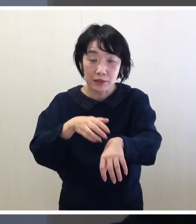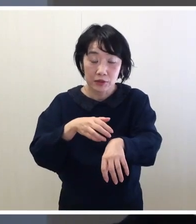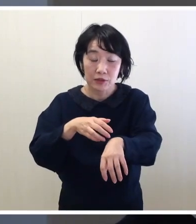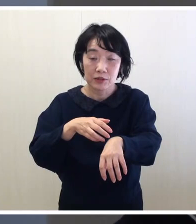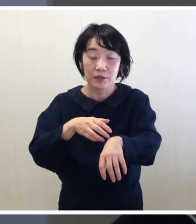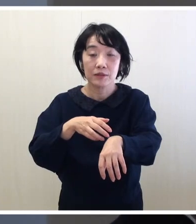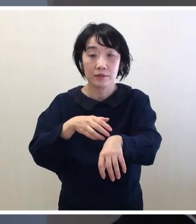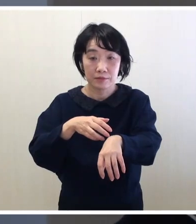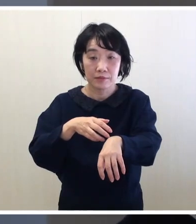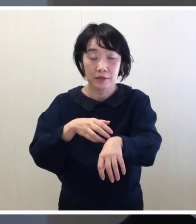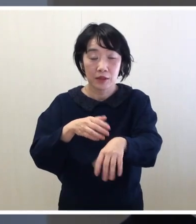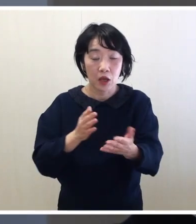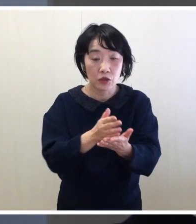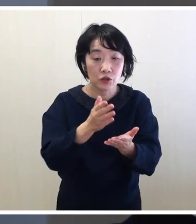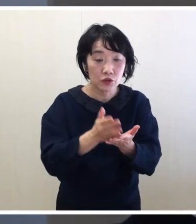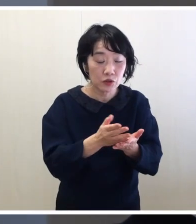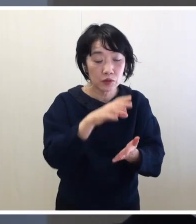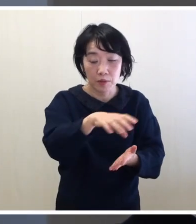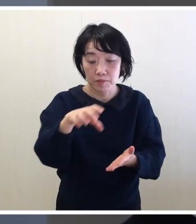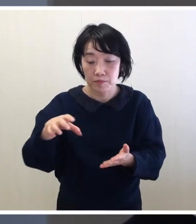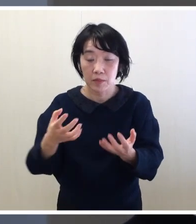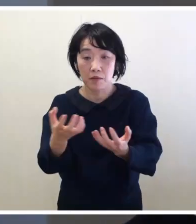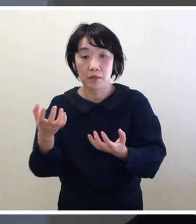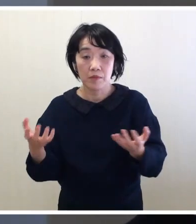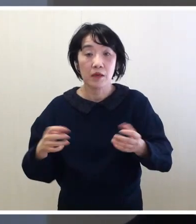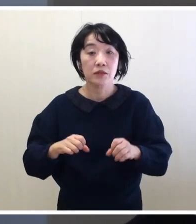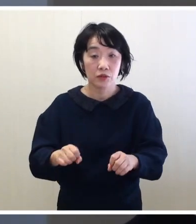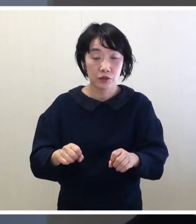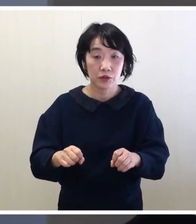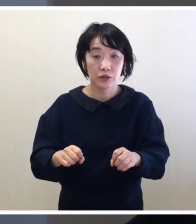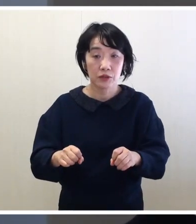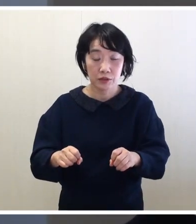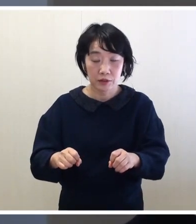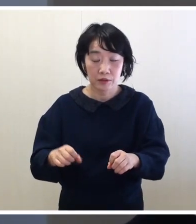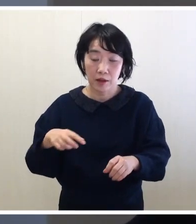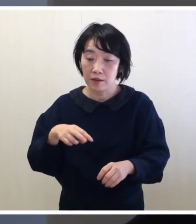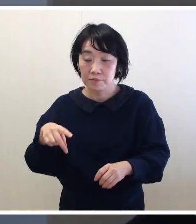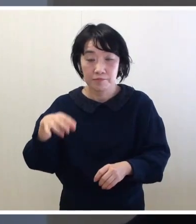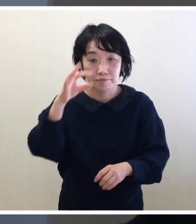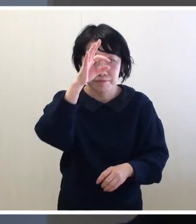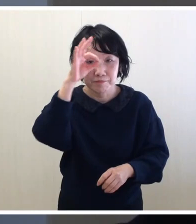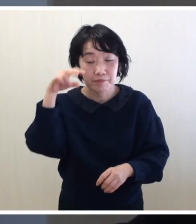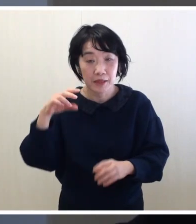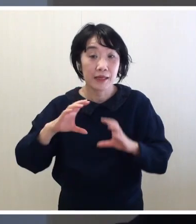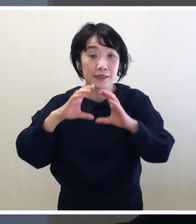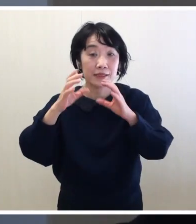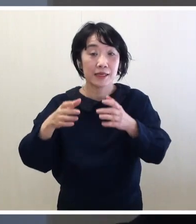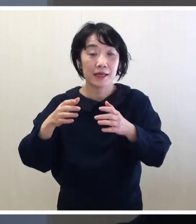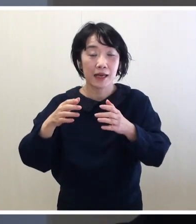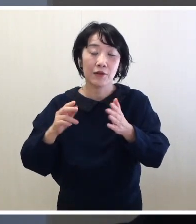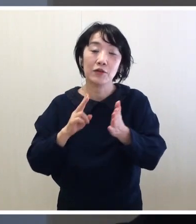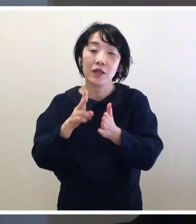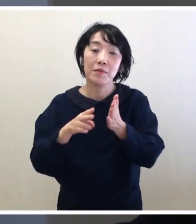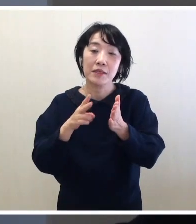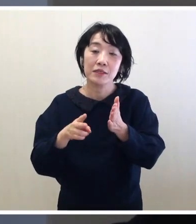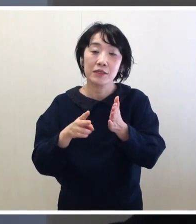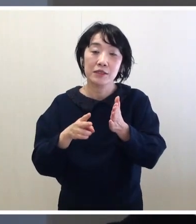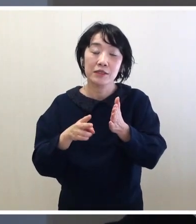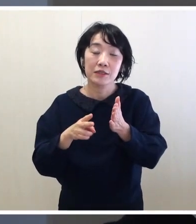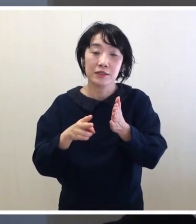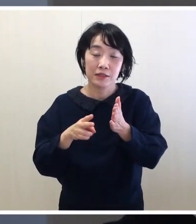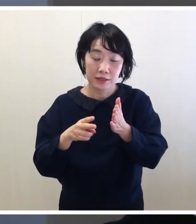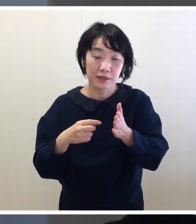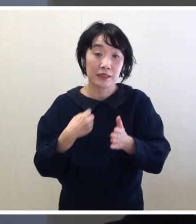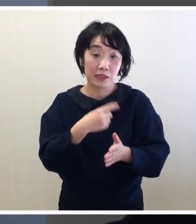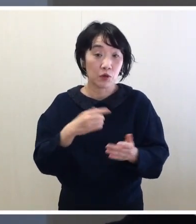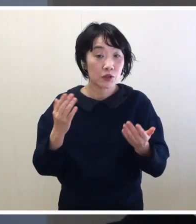長類、こういう動物種ごとのゾーン、この2つの視点でゾーニングをいたしまして、観覧で巡っていただきますと世界を旅し